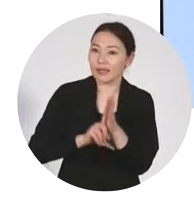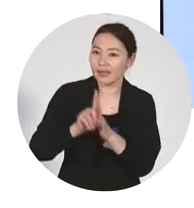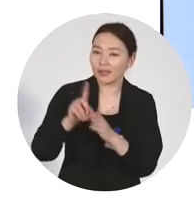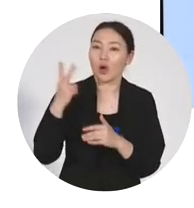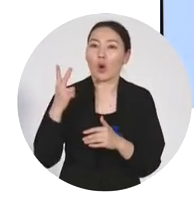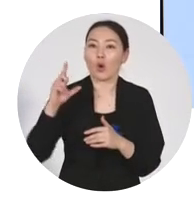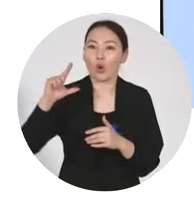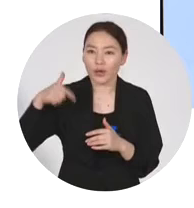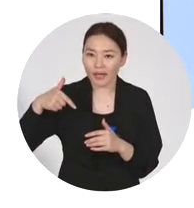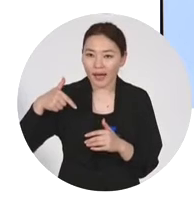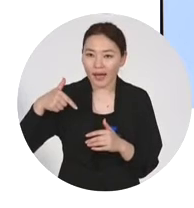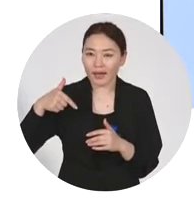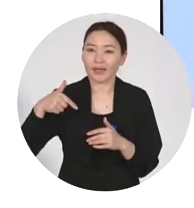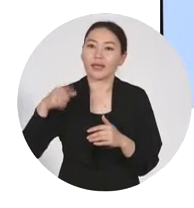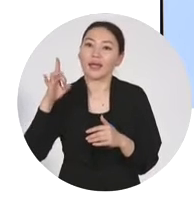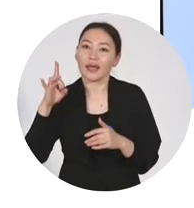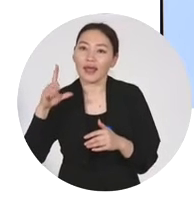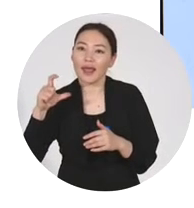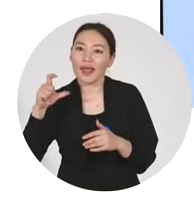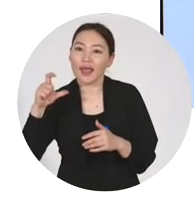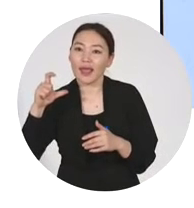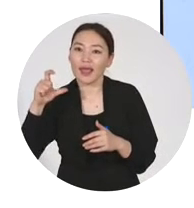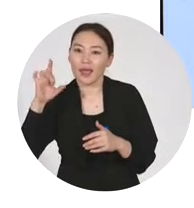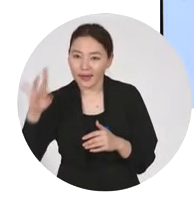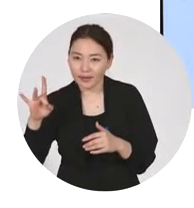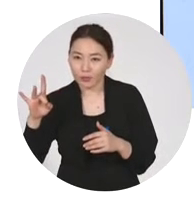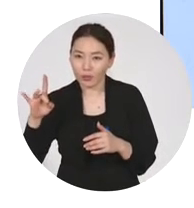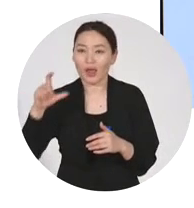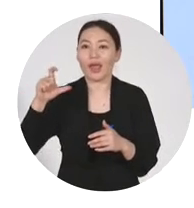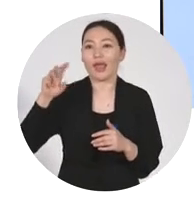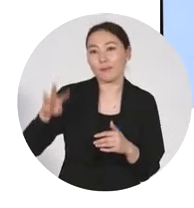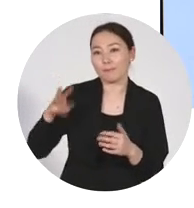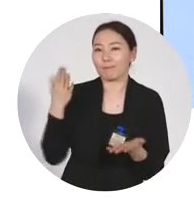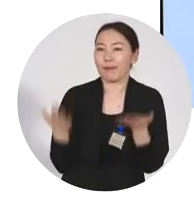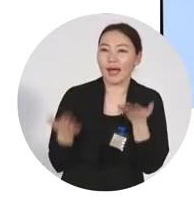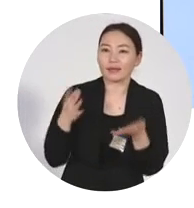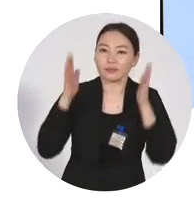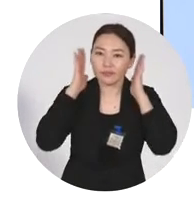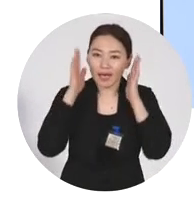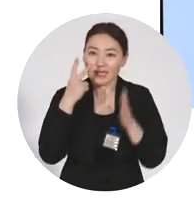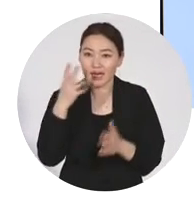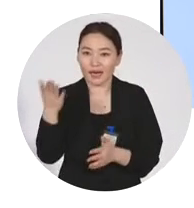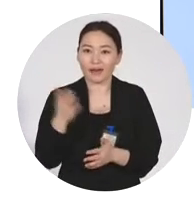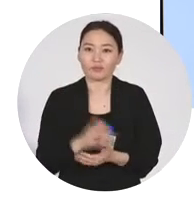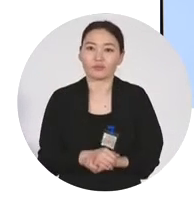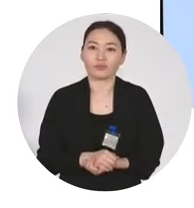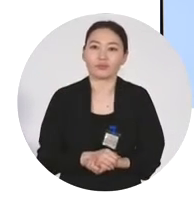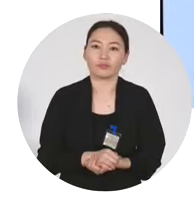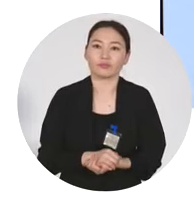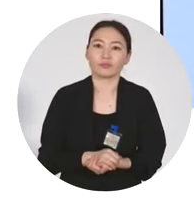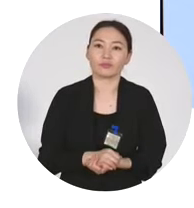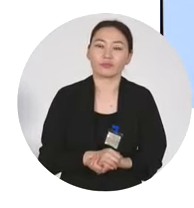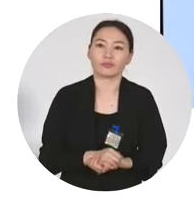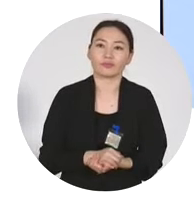За тэрнээс гадна тухайн үг ихшгээр төгснө үү, гэглчээр төгснө үү гэдгээ харах ёстой. За тэгэхээр хи гэдэг үг бол мөн